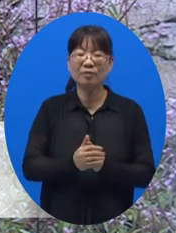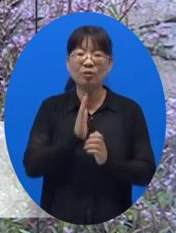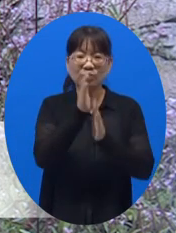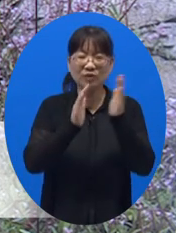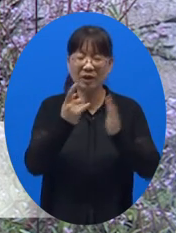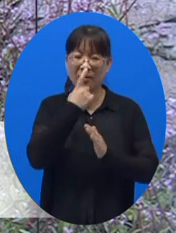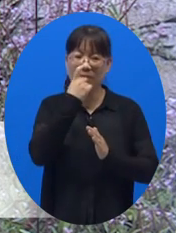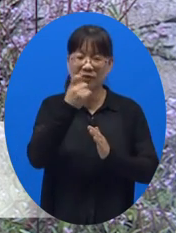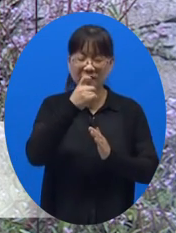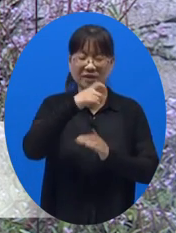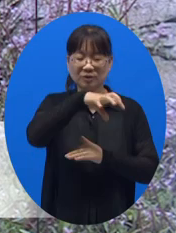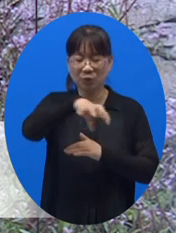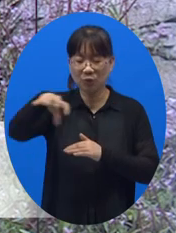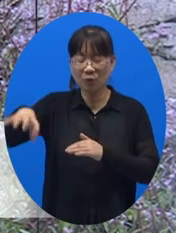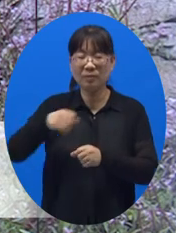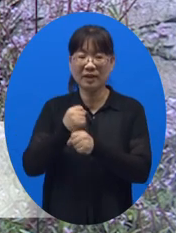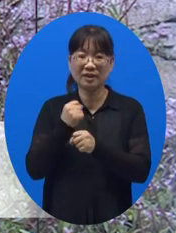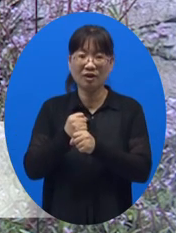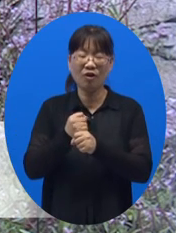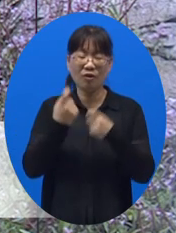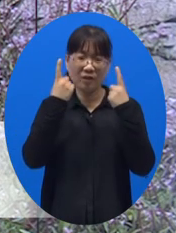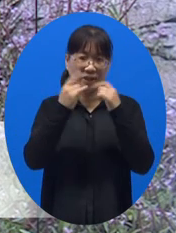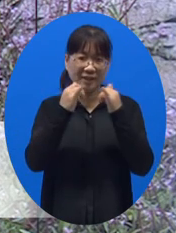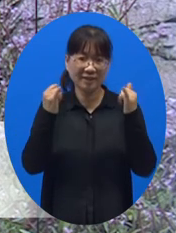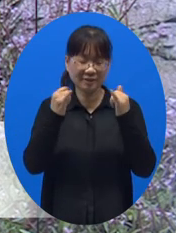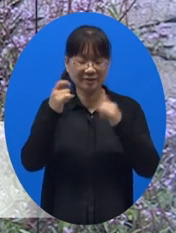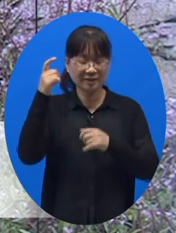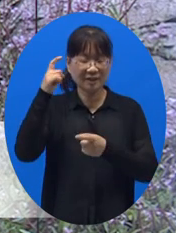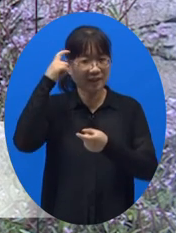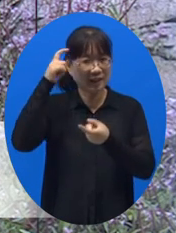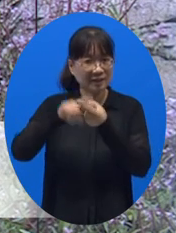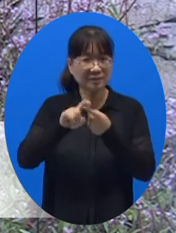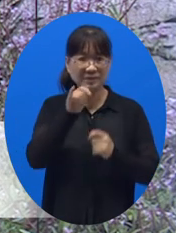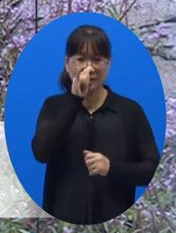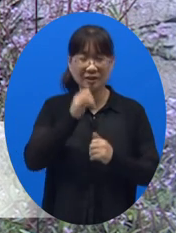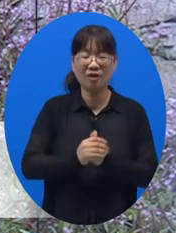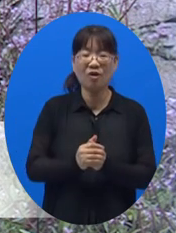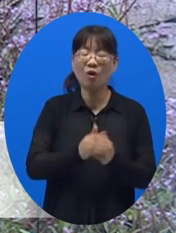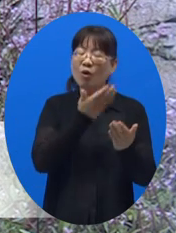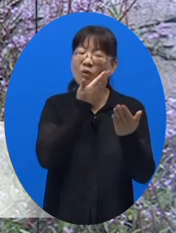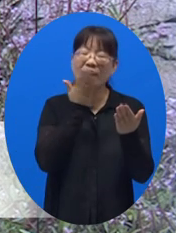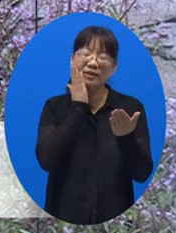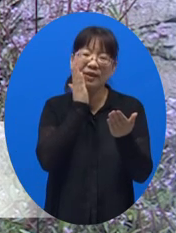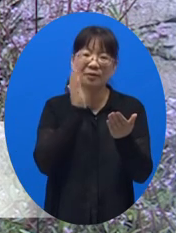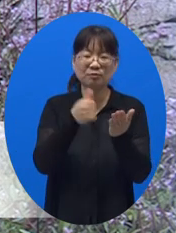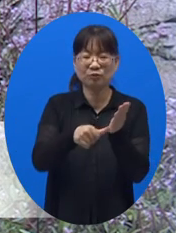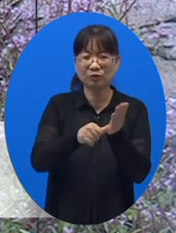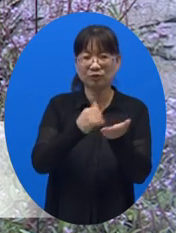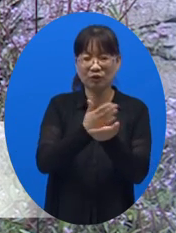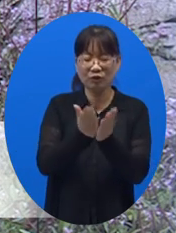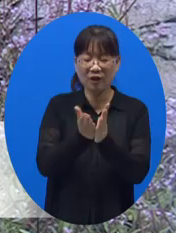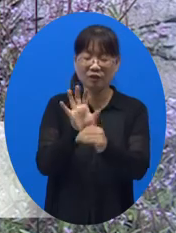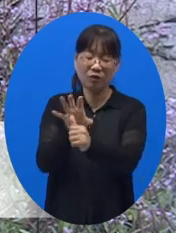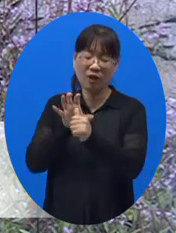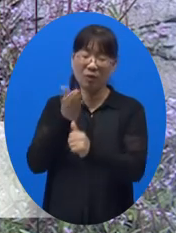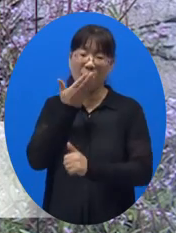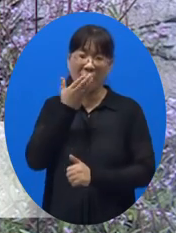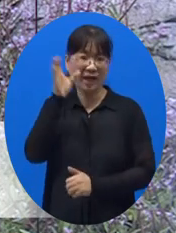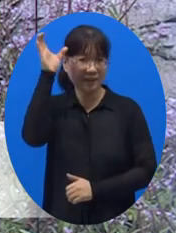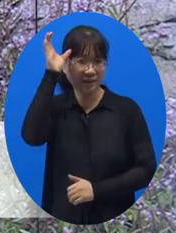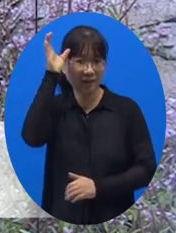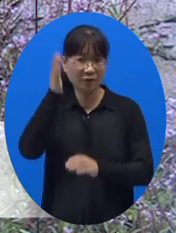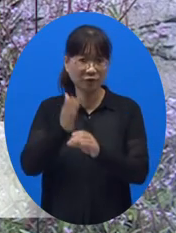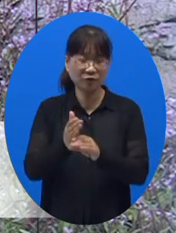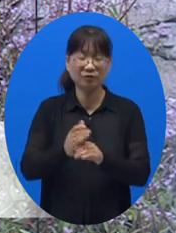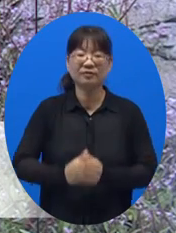멋진 군락을 이뤄 관람객들을 사로잡고 있습니다. 관상용은 물론 기능성 화장품 개발 등 다양하게 활용될 수 있을 것으로